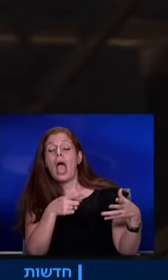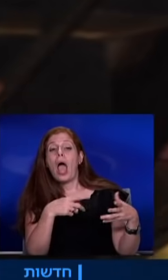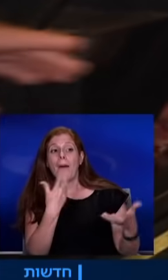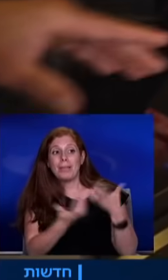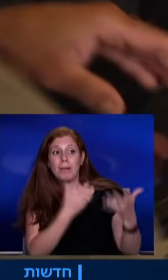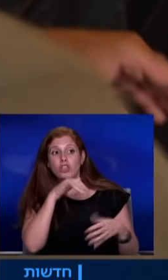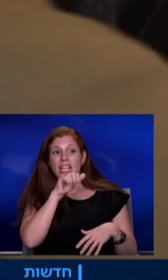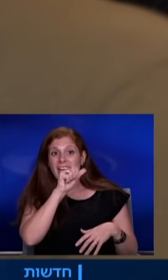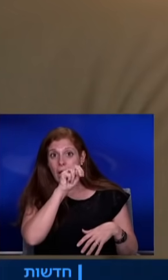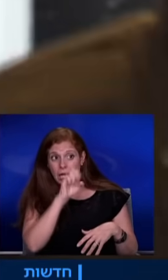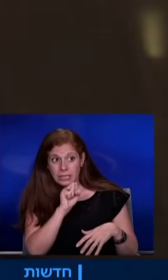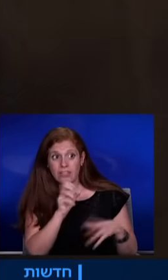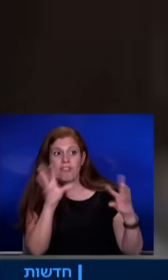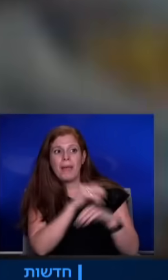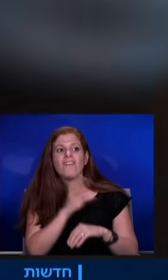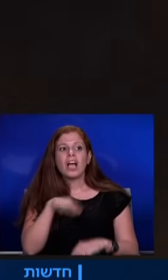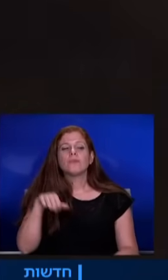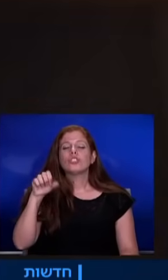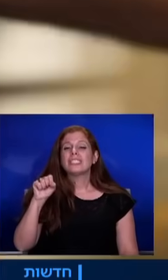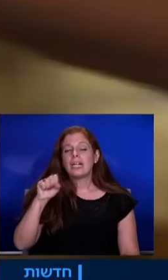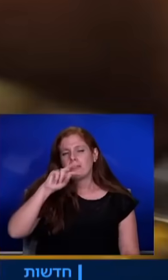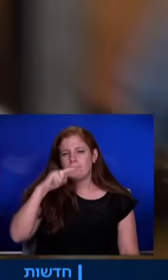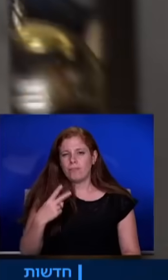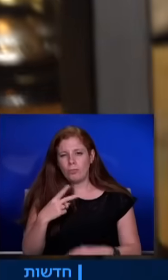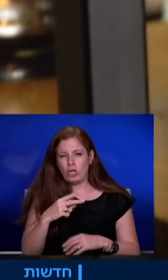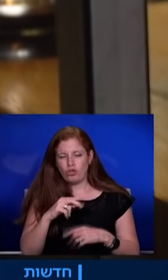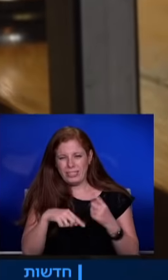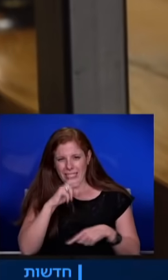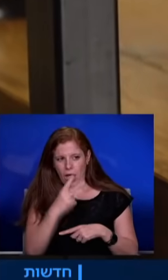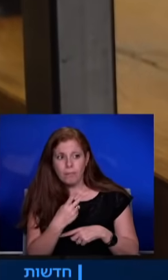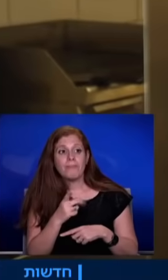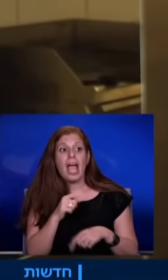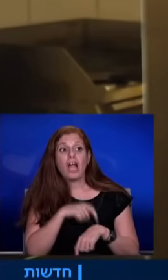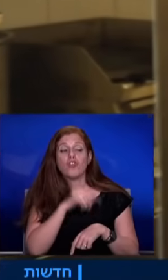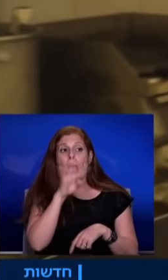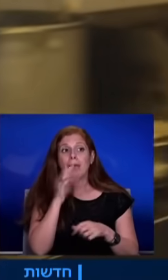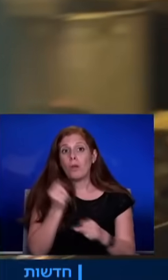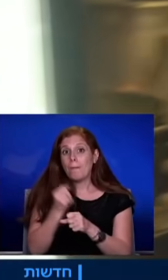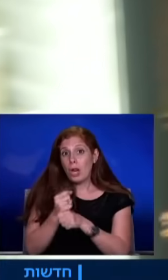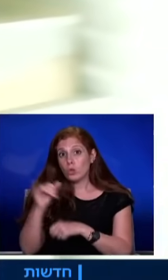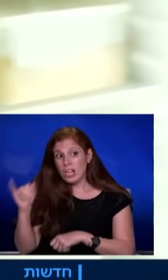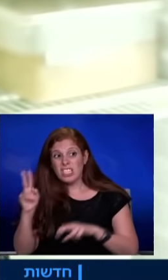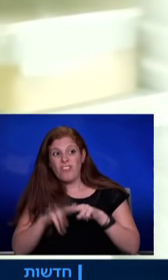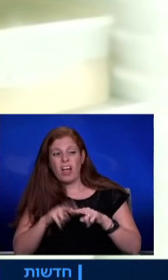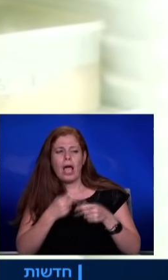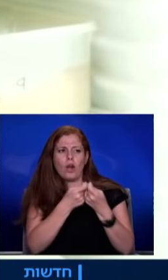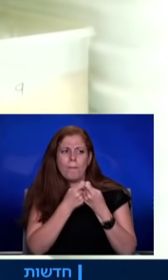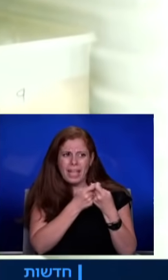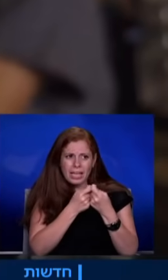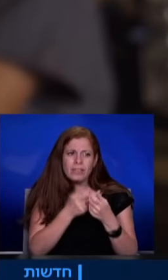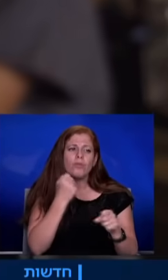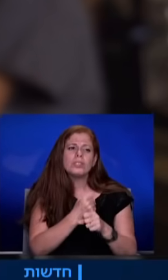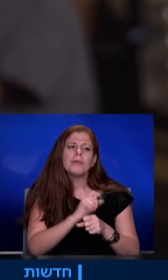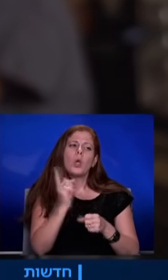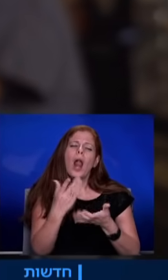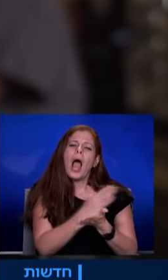יאנס, ובערב גם המטבח של סקנד שיפט. עד שעה 4 אנחנו בפעילות של יאנס, עד 7 אנחנו מתארגנים ועושים את כל